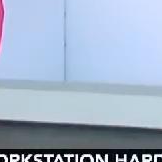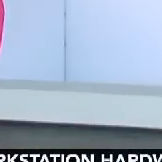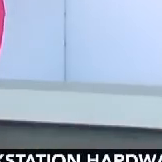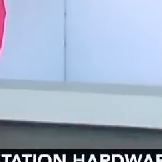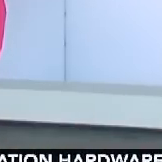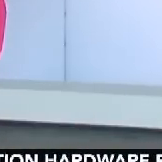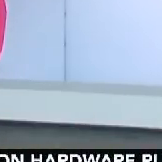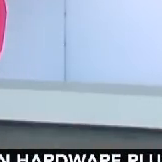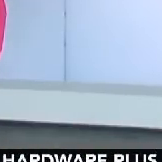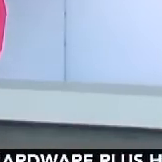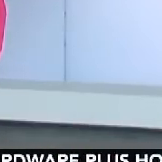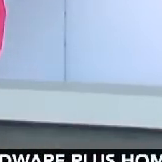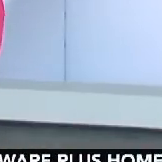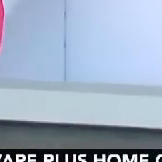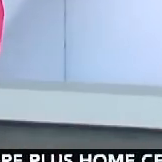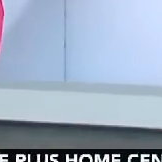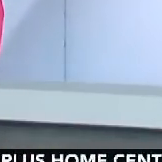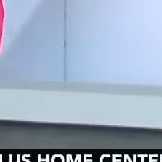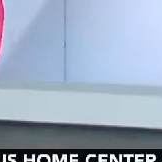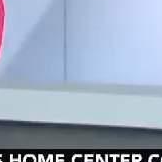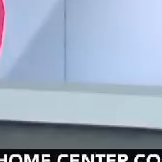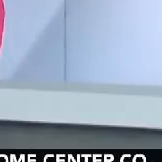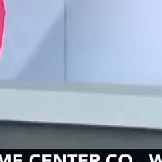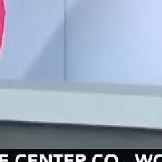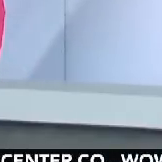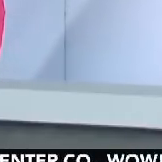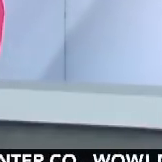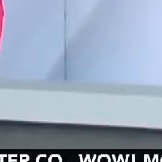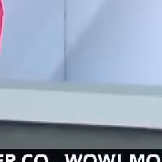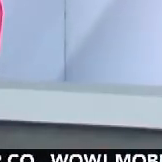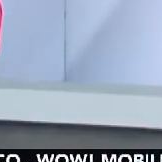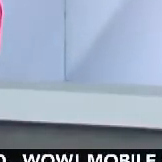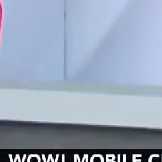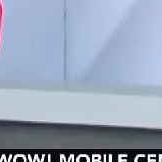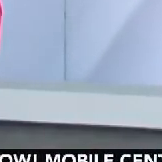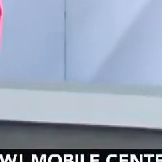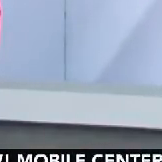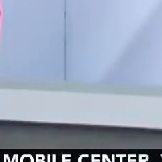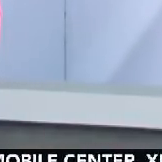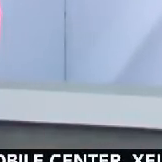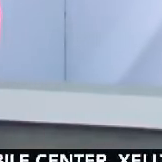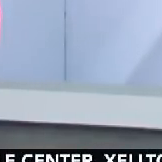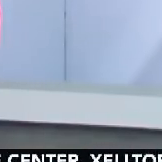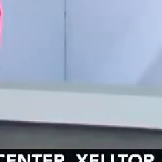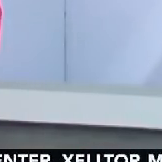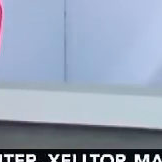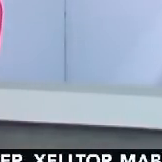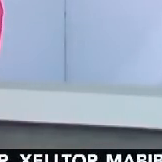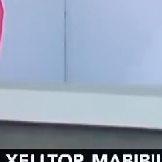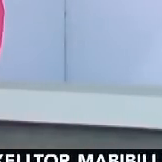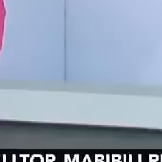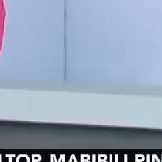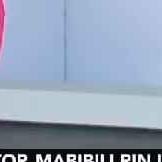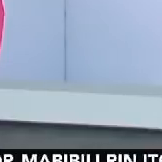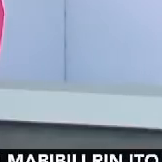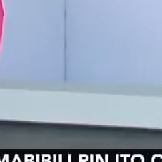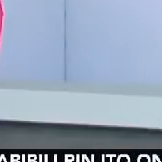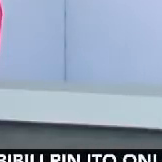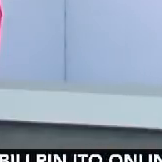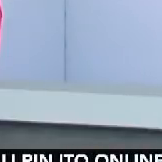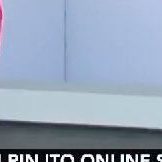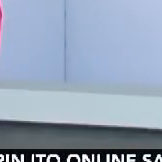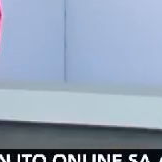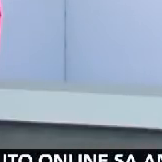Health Organization kung gagawin pa rin public health emergency of international concern ang COVID-19 pandemic. Ayon sa